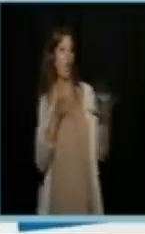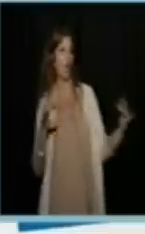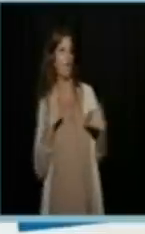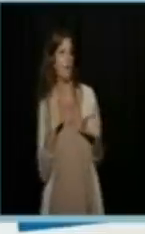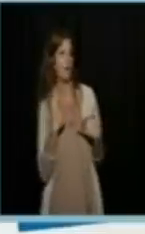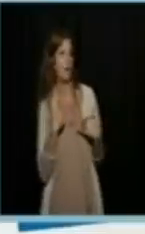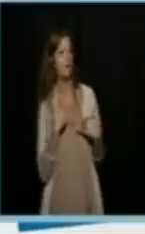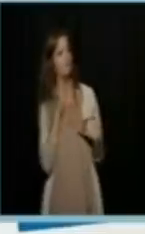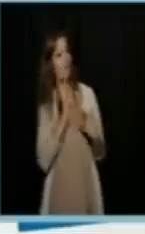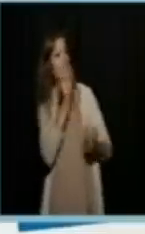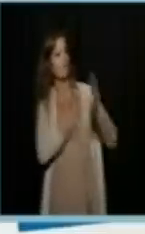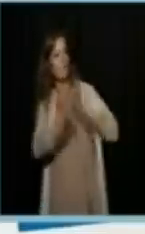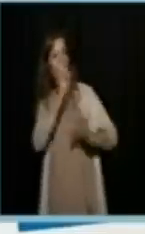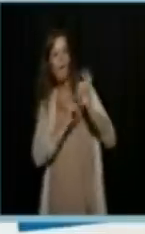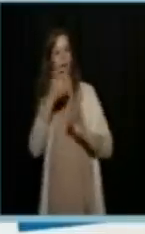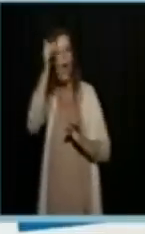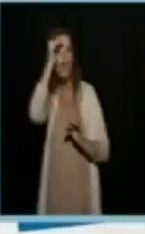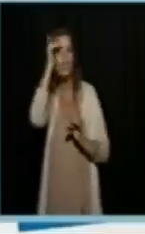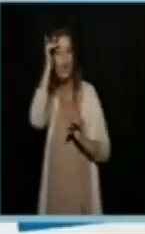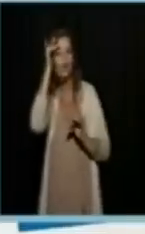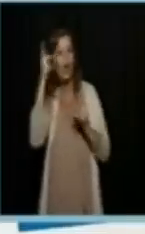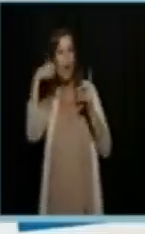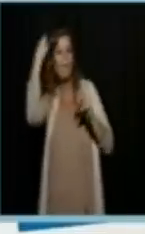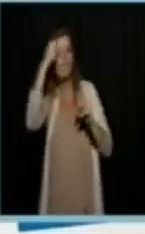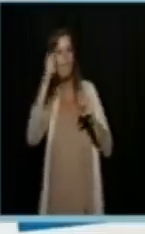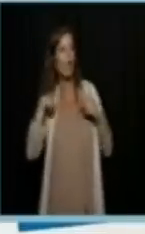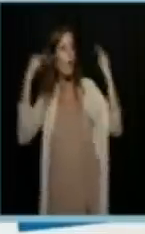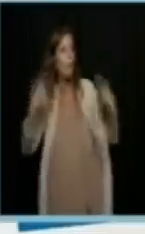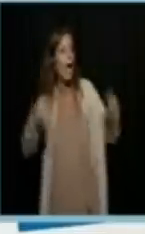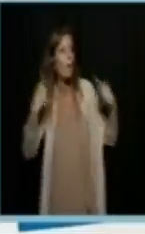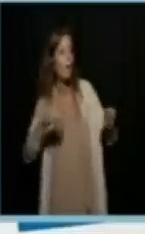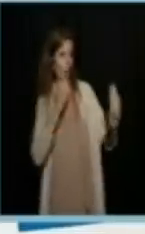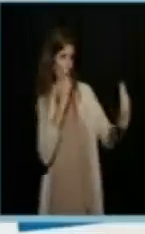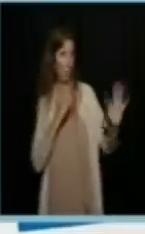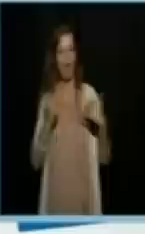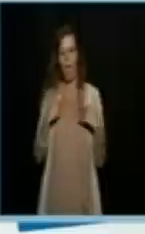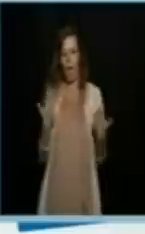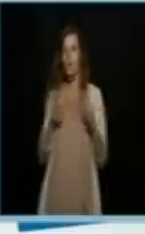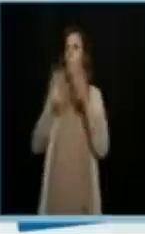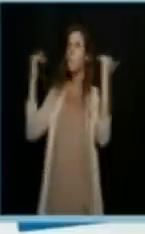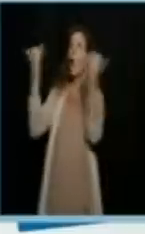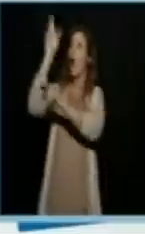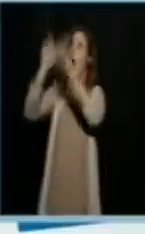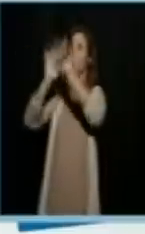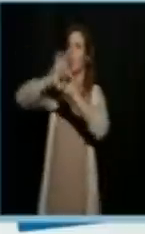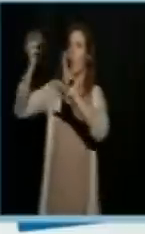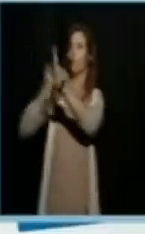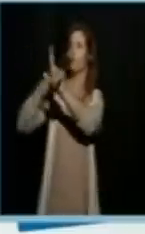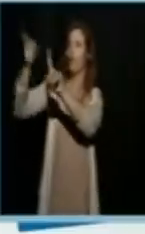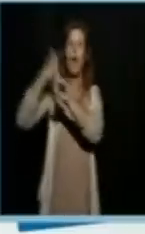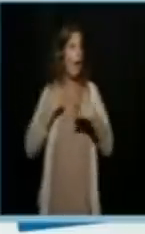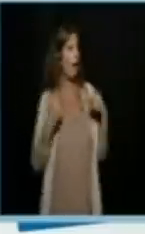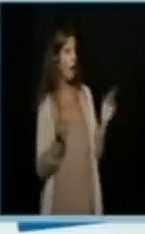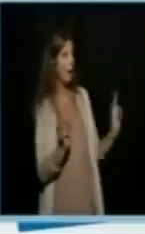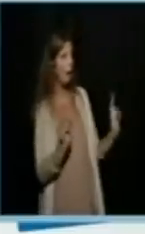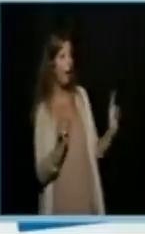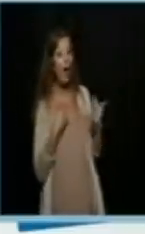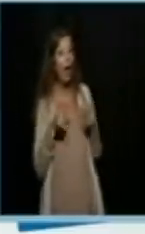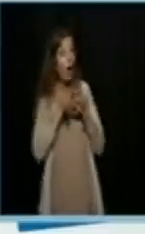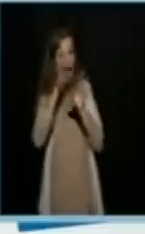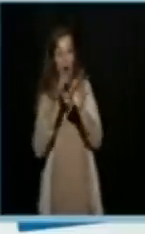video su YouTube. Spiegami perché io non ce l'ho e tutti gli altri ragazzi del mondo sì. Perché il comune vicino ce l'ha e noi